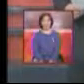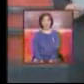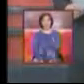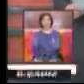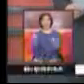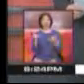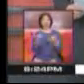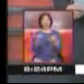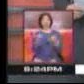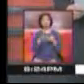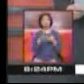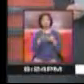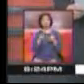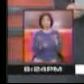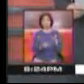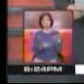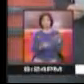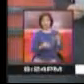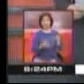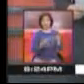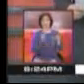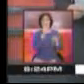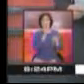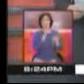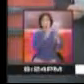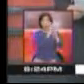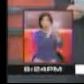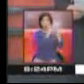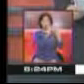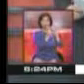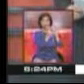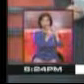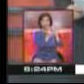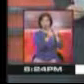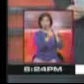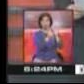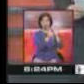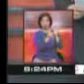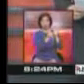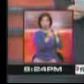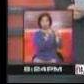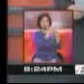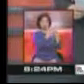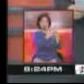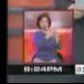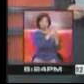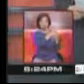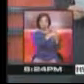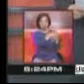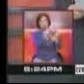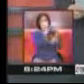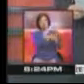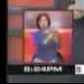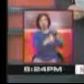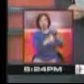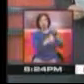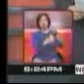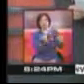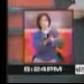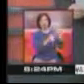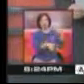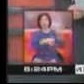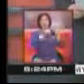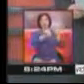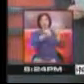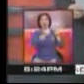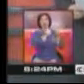Nanganganib na matanggalan ang prangkisa ang apat na bus company sa Metro Manila matapos makumpirma ng News 5 na ilang tsuper at konduktor nito